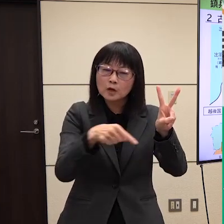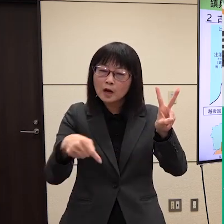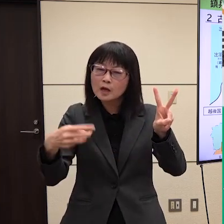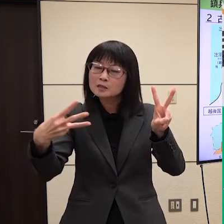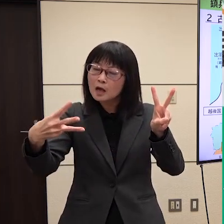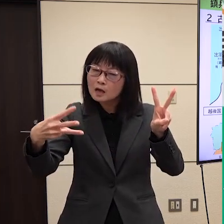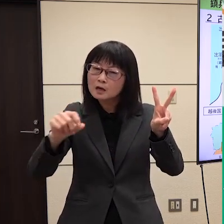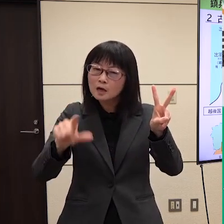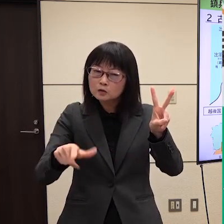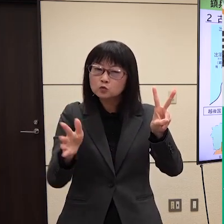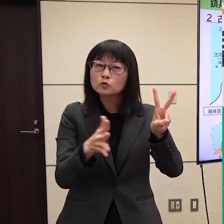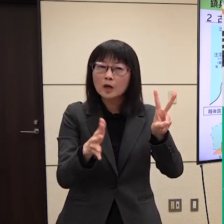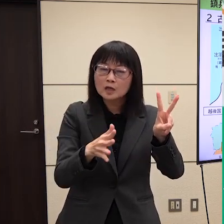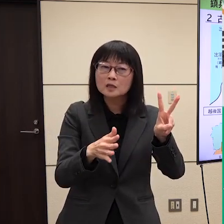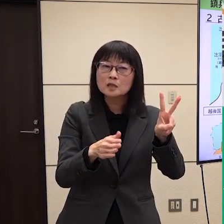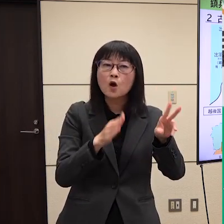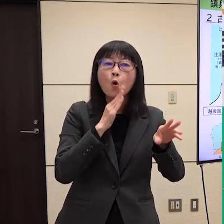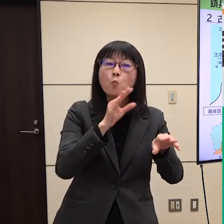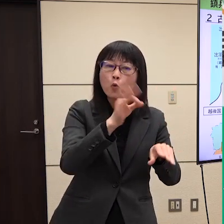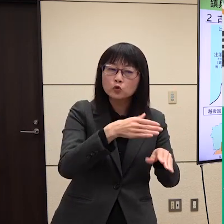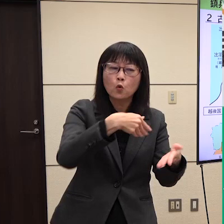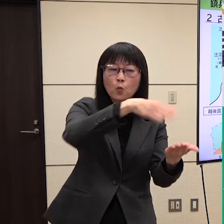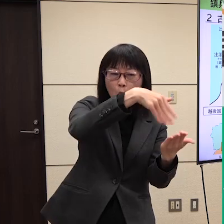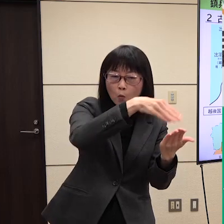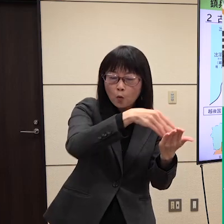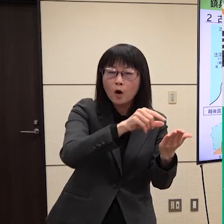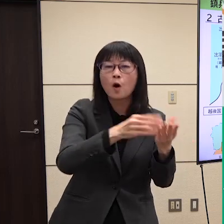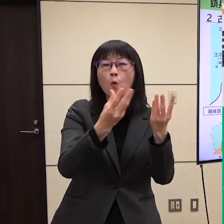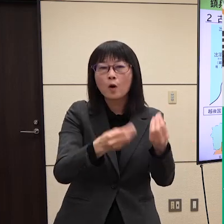実施をする予定です。そして